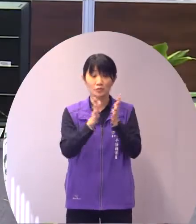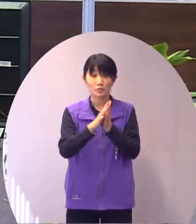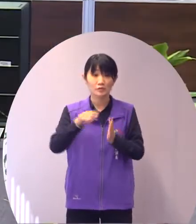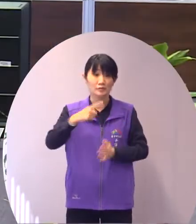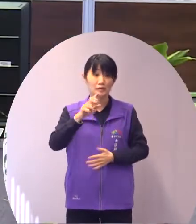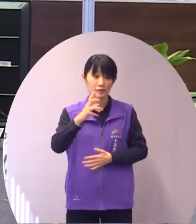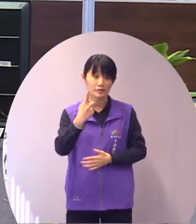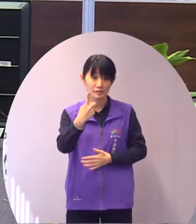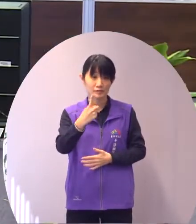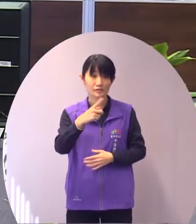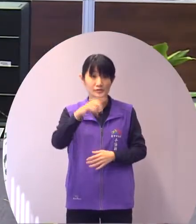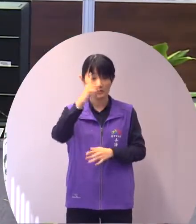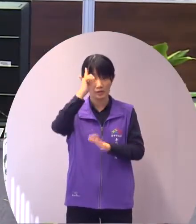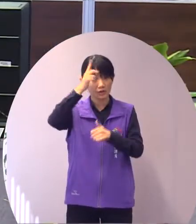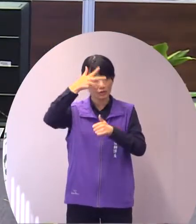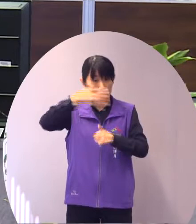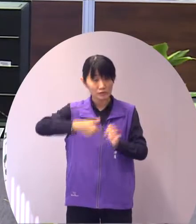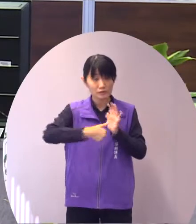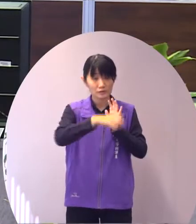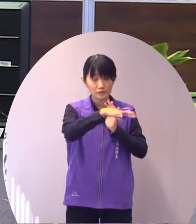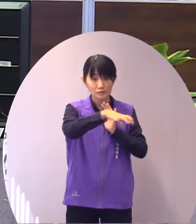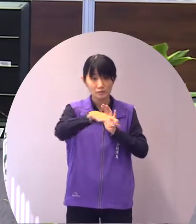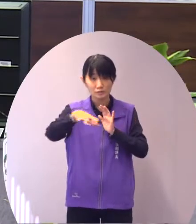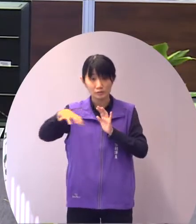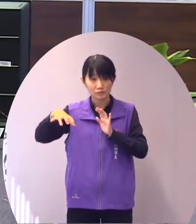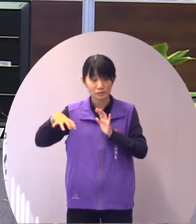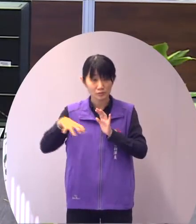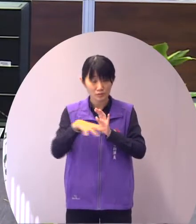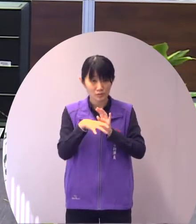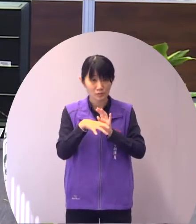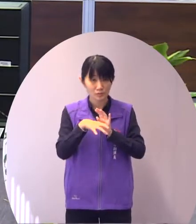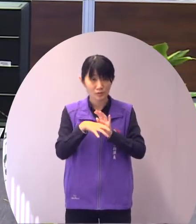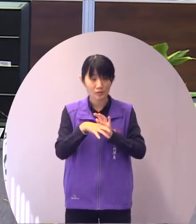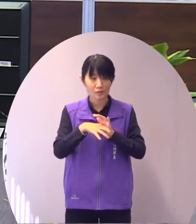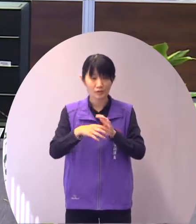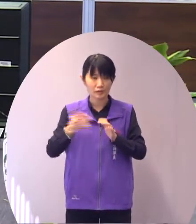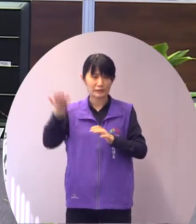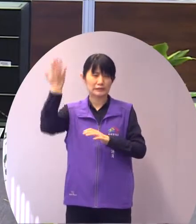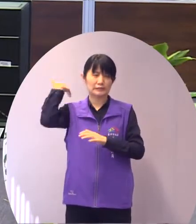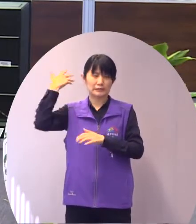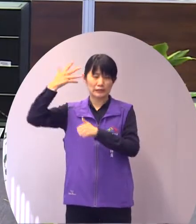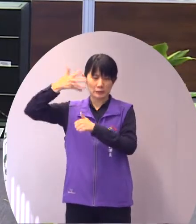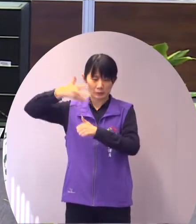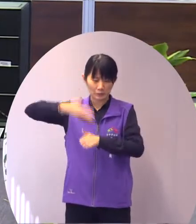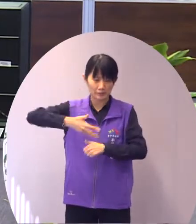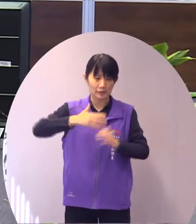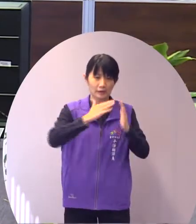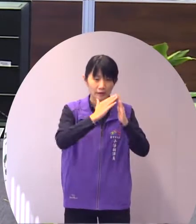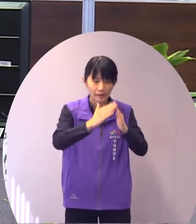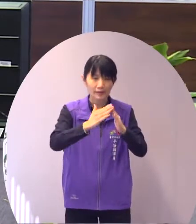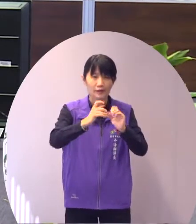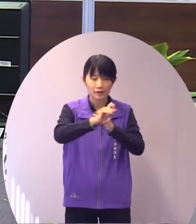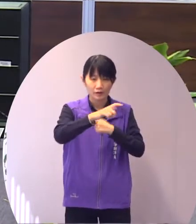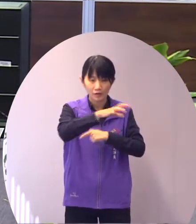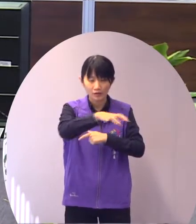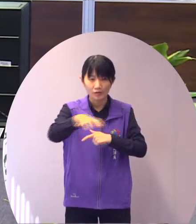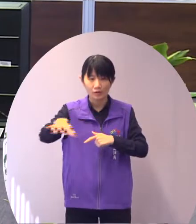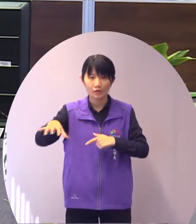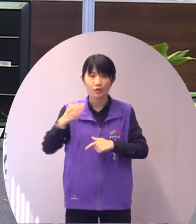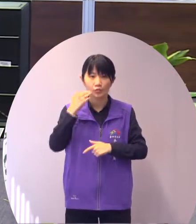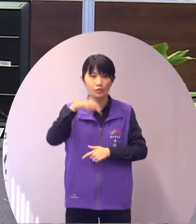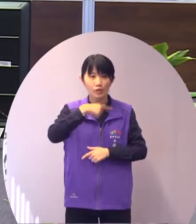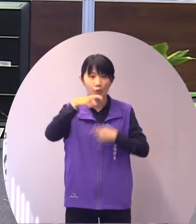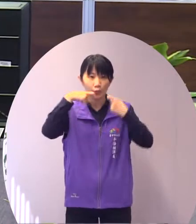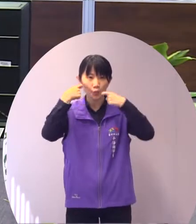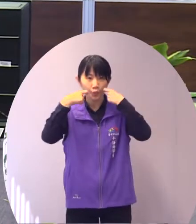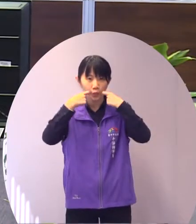这个历史建筑、哈古迹或者遗址、文化景观哈，如果大家有兴趣的话，可以去哈看